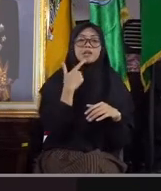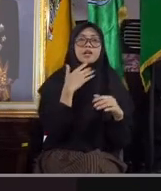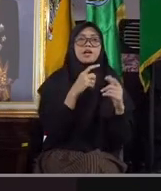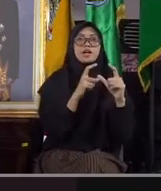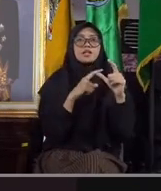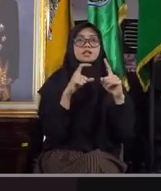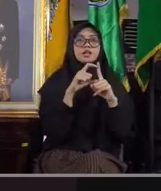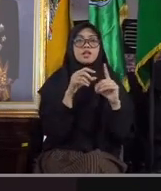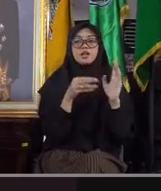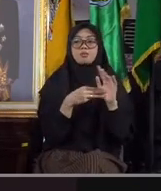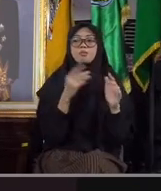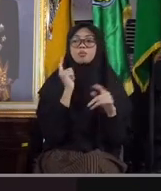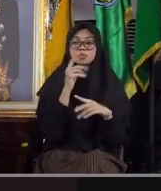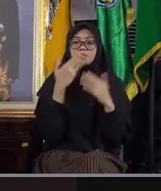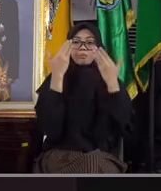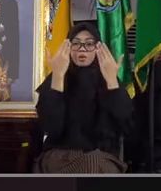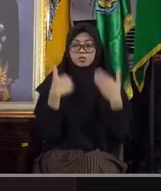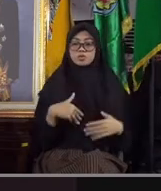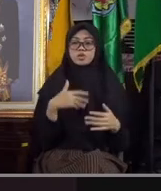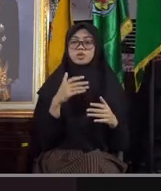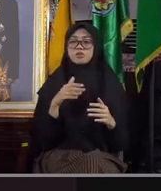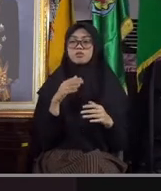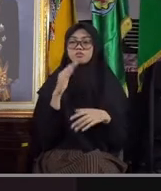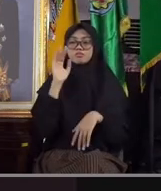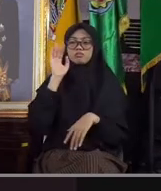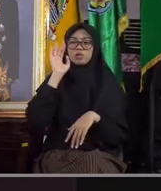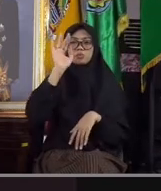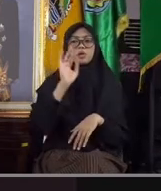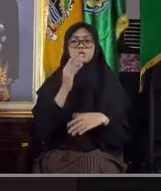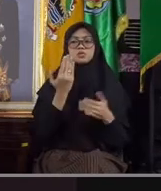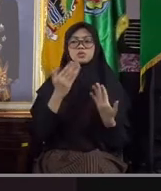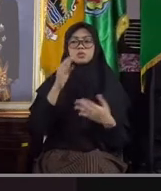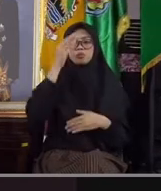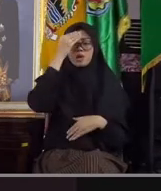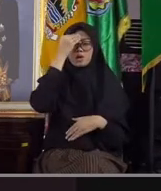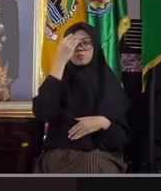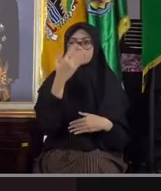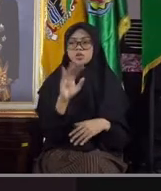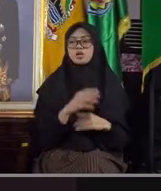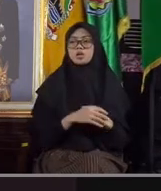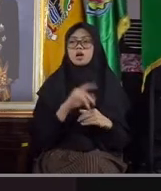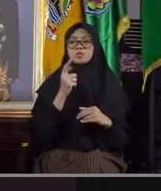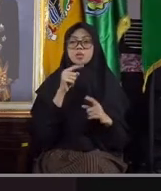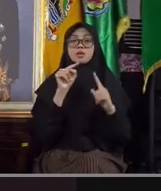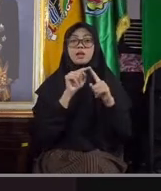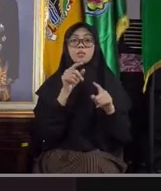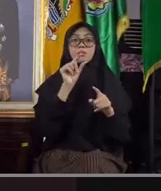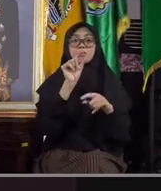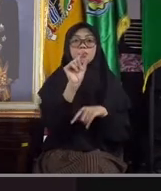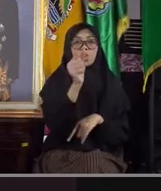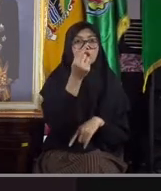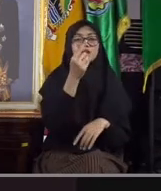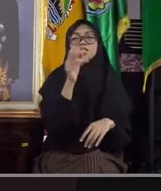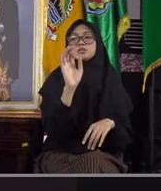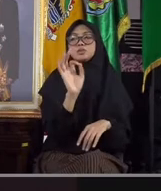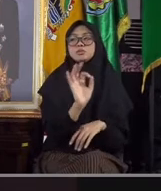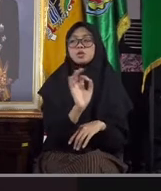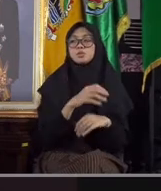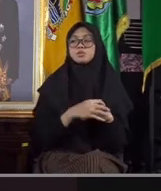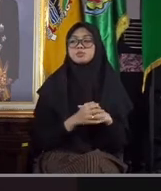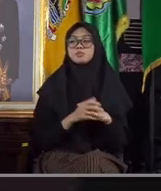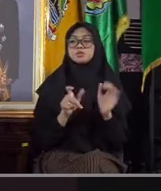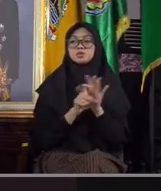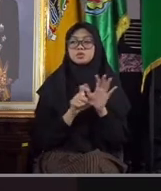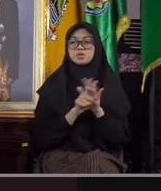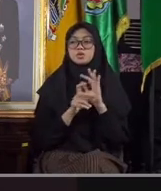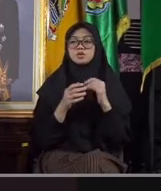Nah, manusia yang seperti apa? Mungkin pembangunan manusia sudah kita dengungkan berkali-kali, tetapi kadang-kadang implementasinya, ketika kita melakukan